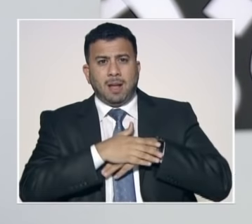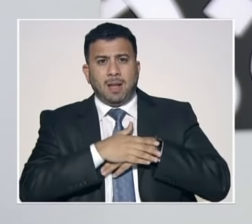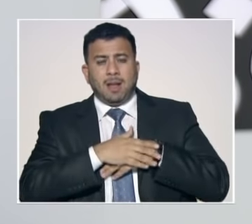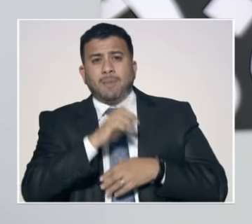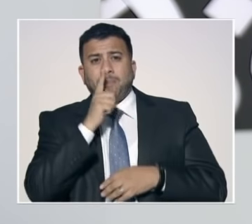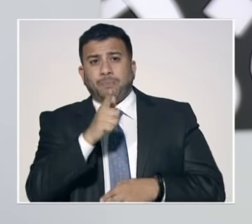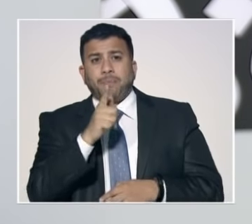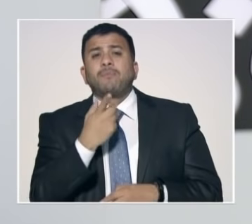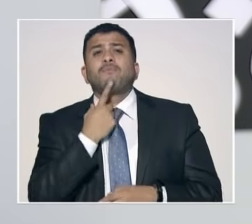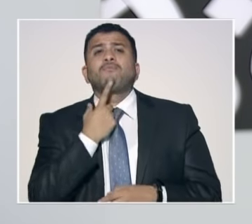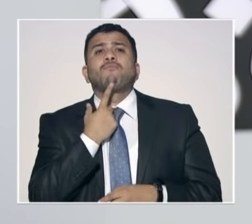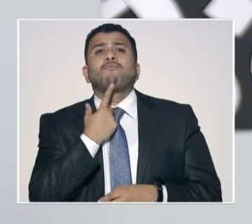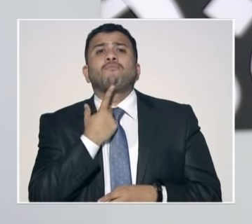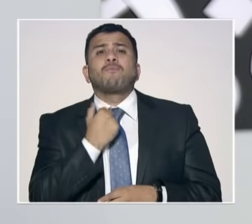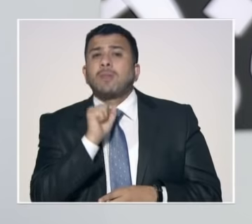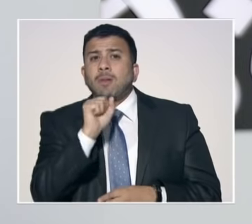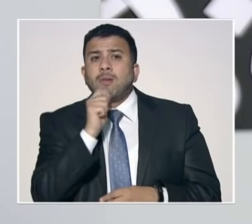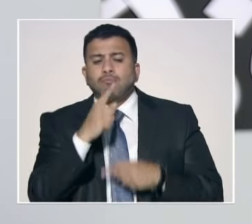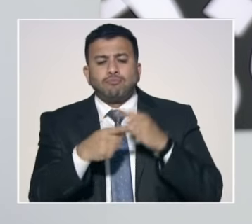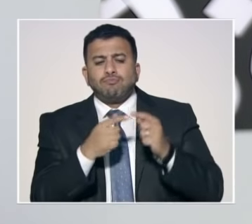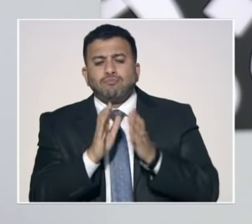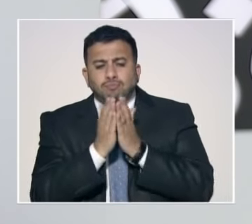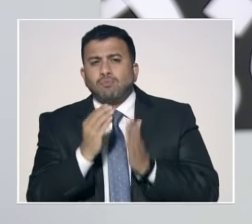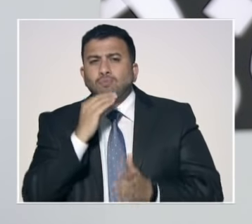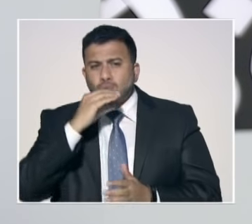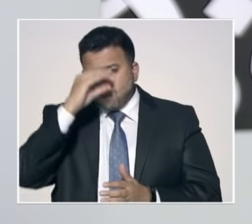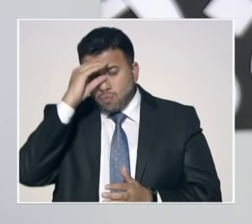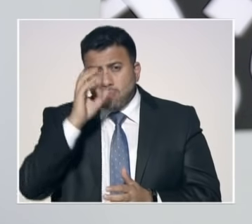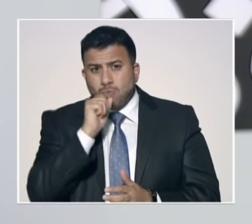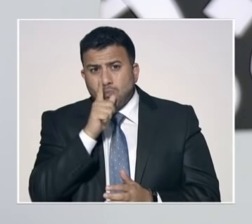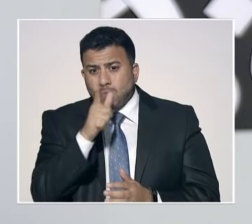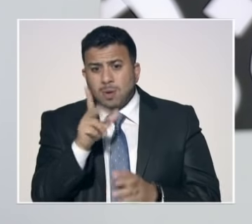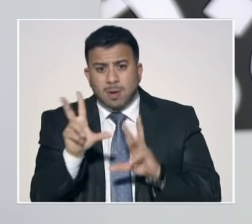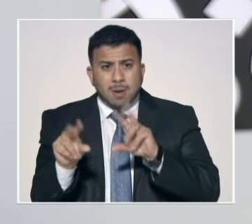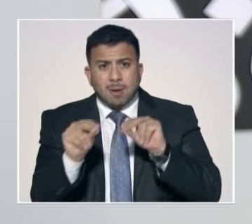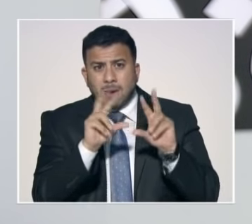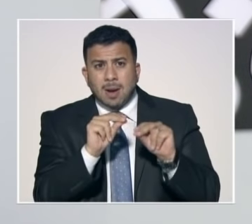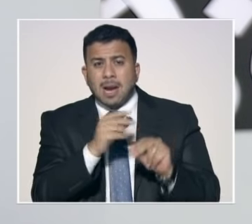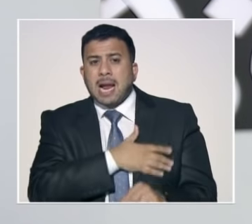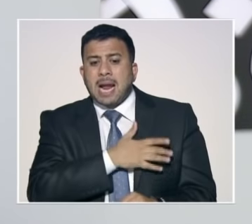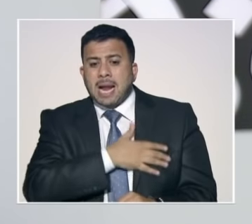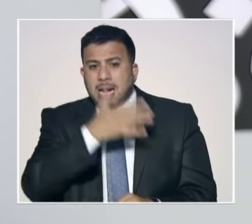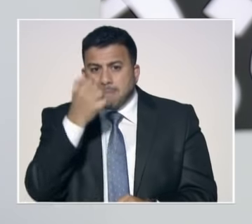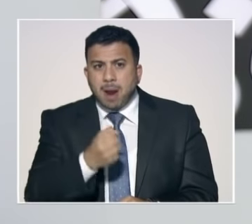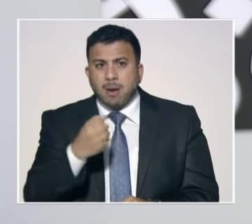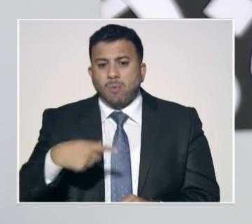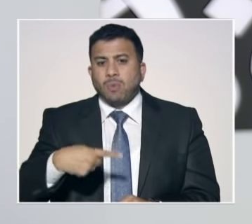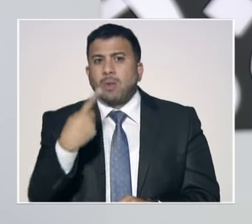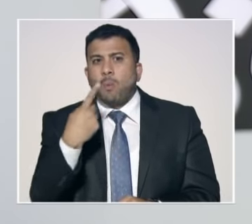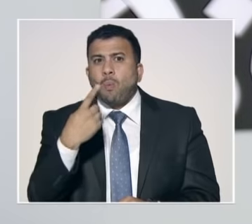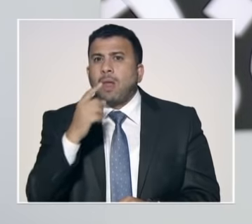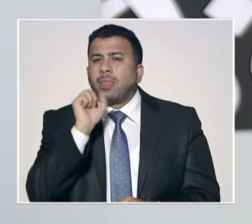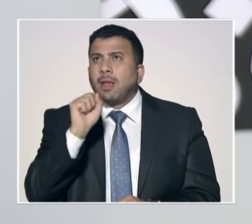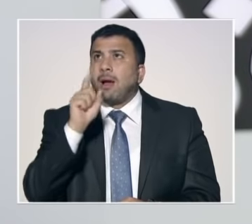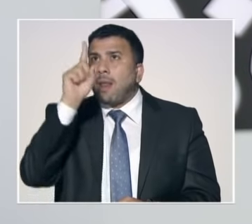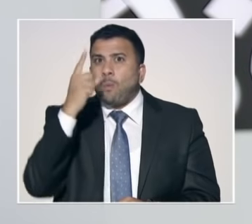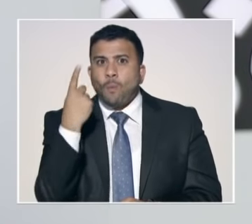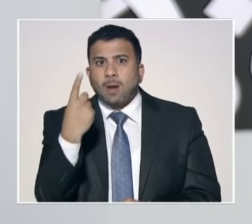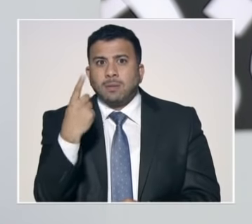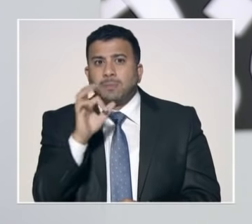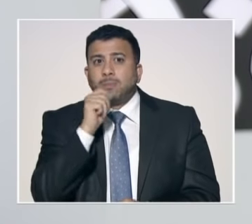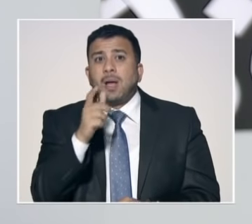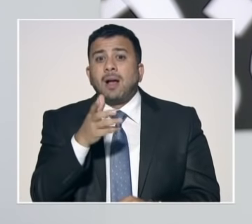يحب متابعة أهل الكتاب فيما لا يتناقض مع الإيمان والتوحيد. ولذلك لما